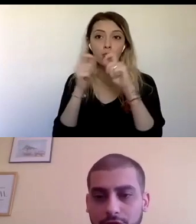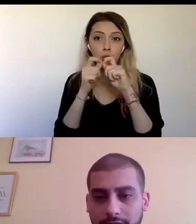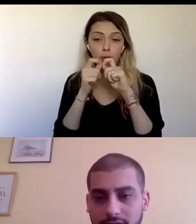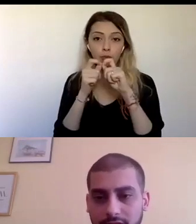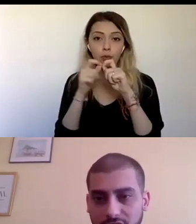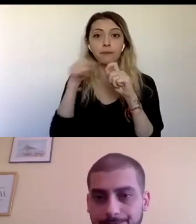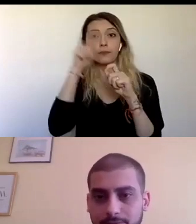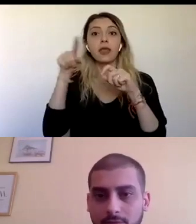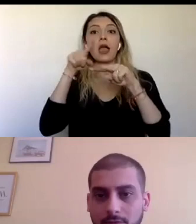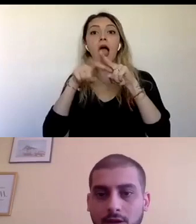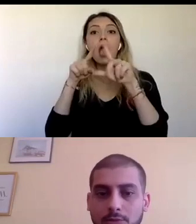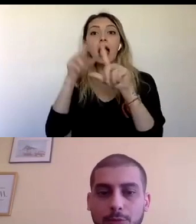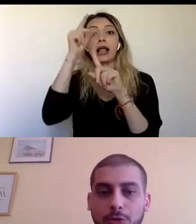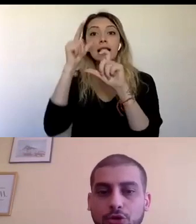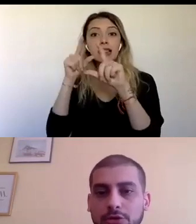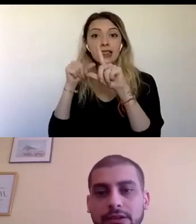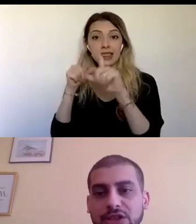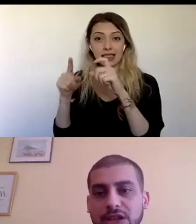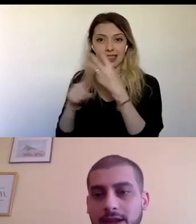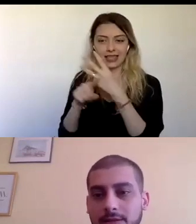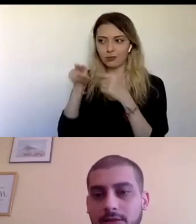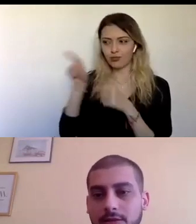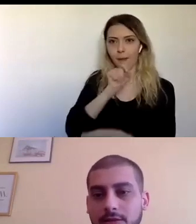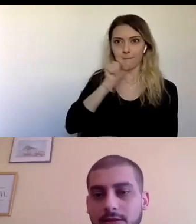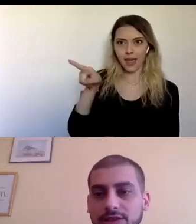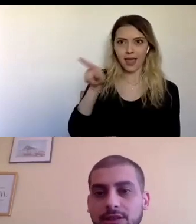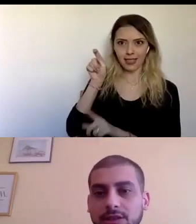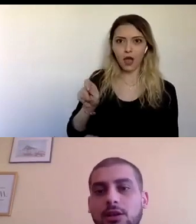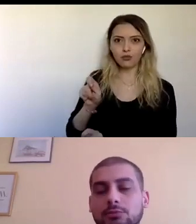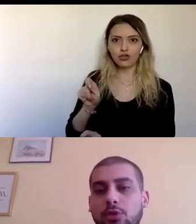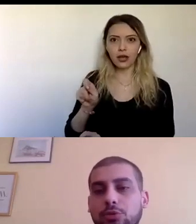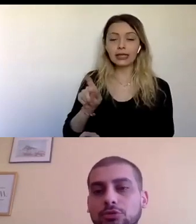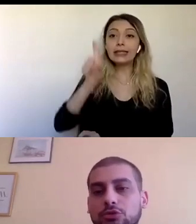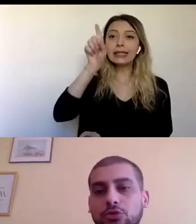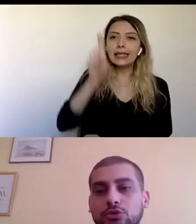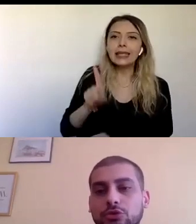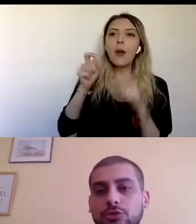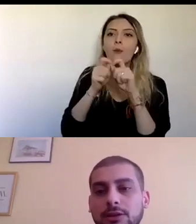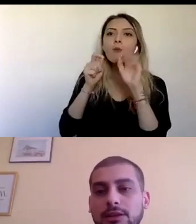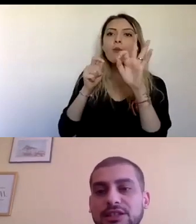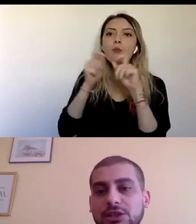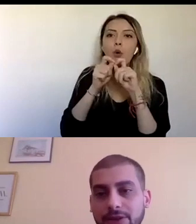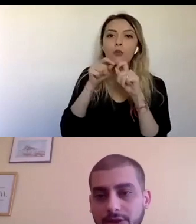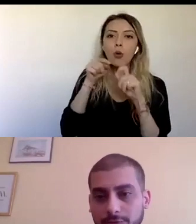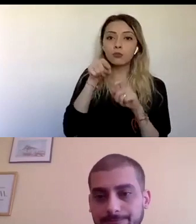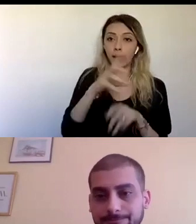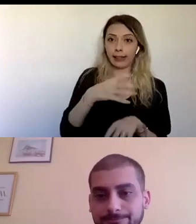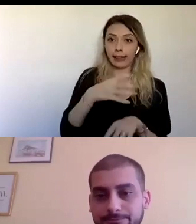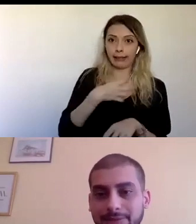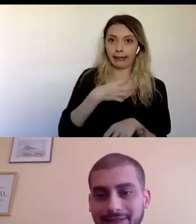mail gönderecek. Bob'un göndereceği mail öncesinde Bob'un sunucusunda